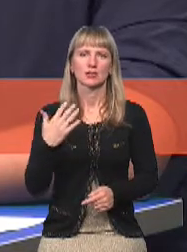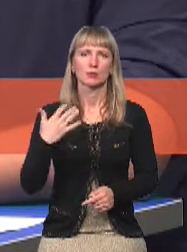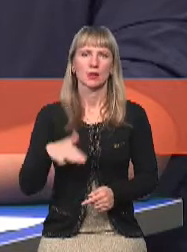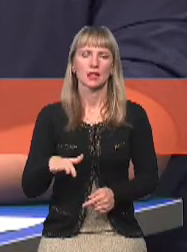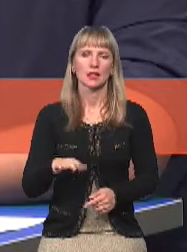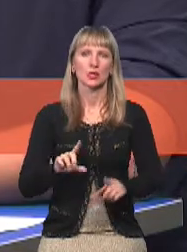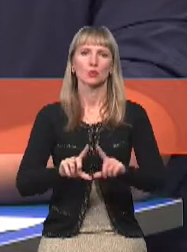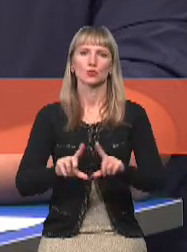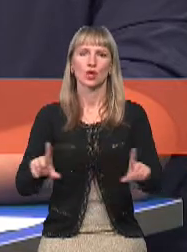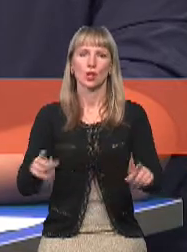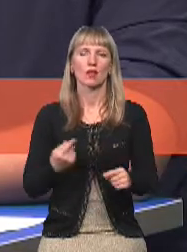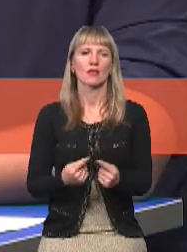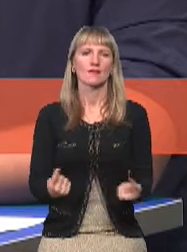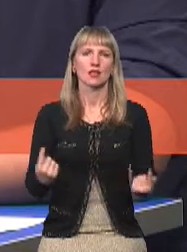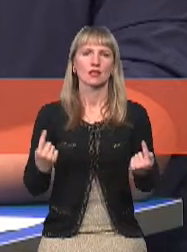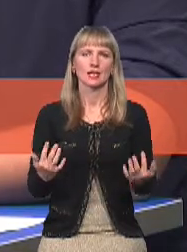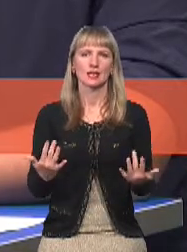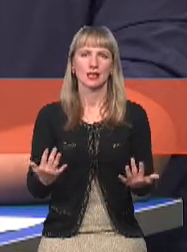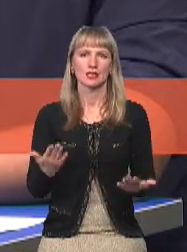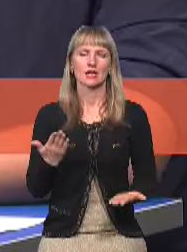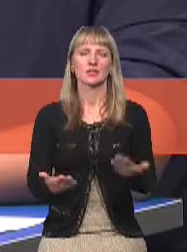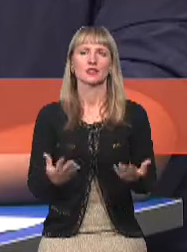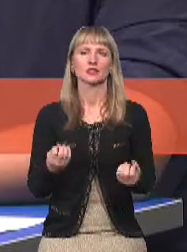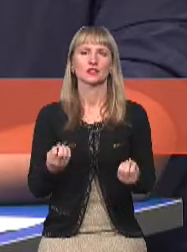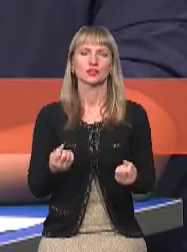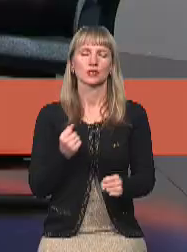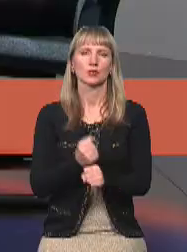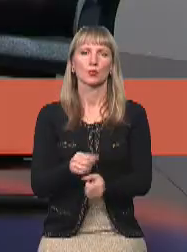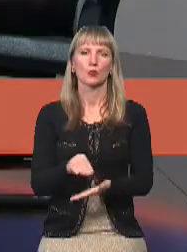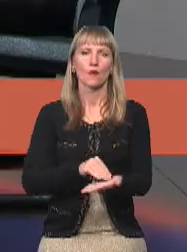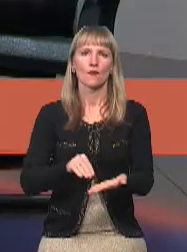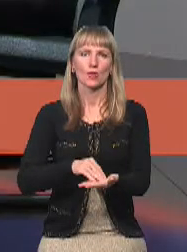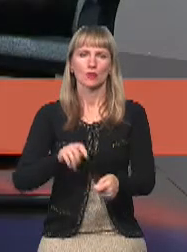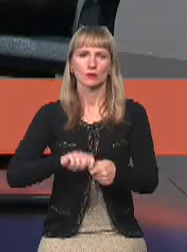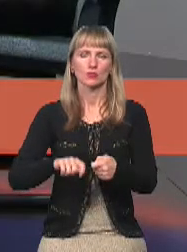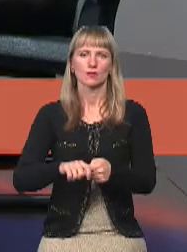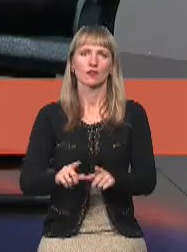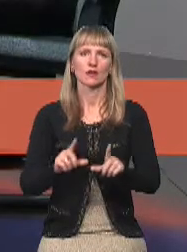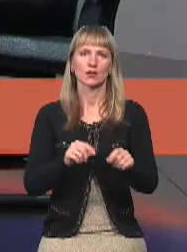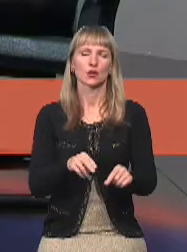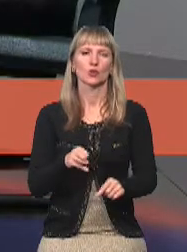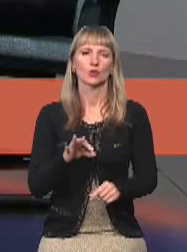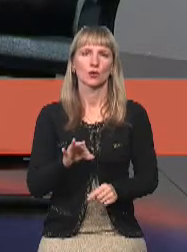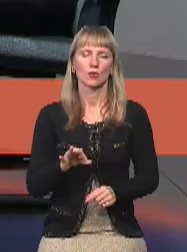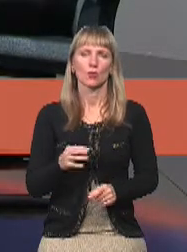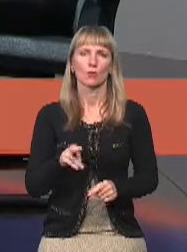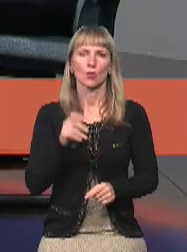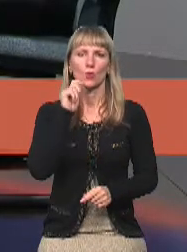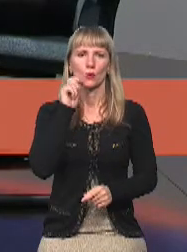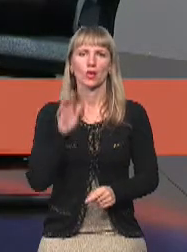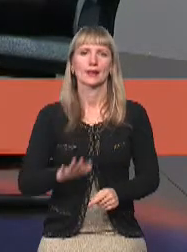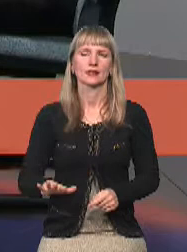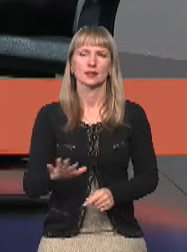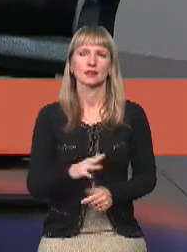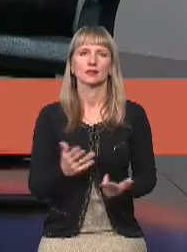4250 установ, і це дуже величезна кількість. Якщо ще робити повторні моніторингові візити, то, звісно… Це по Україні. Так, це